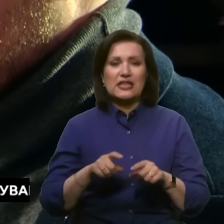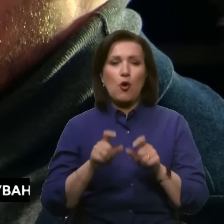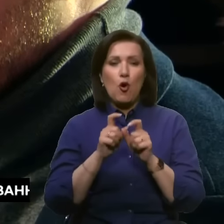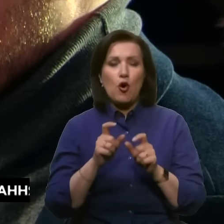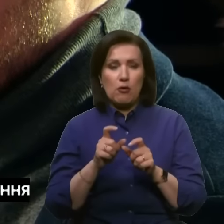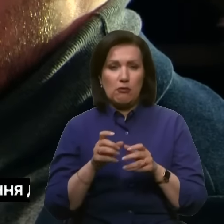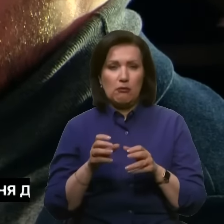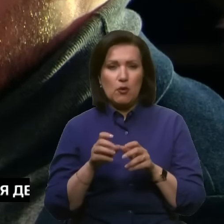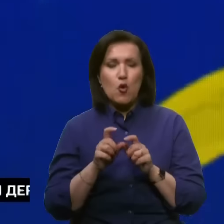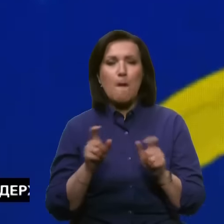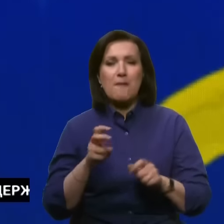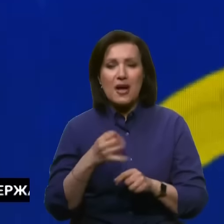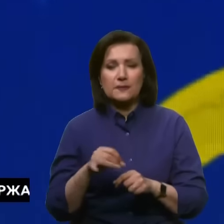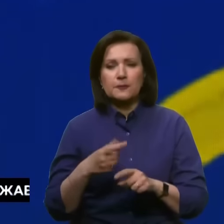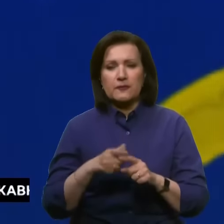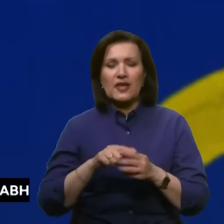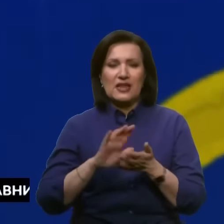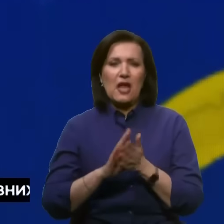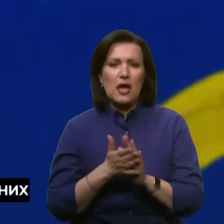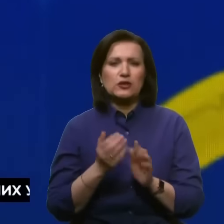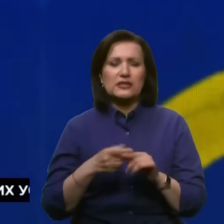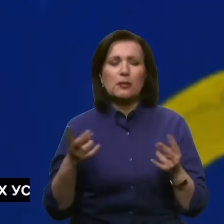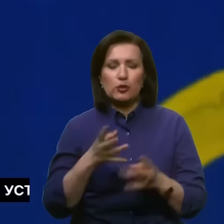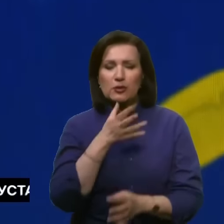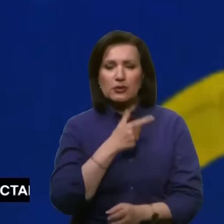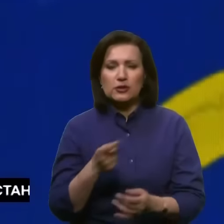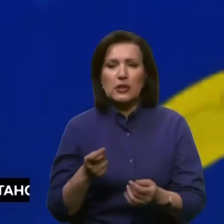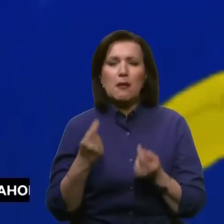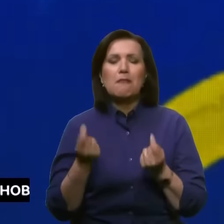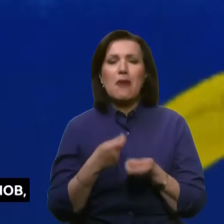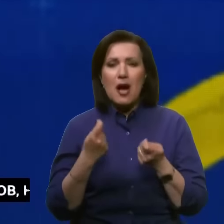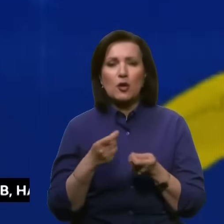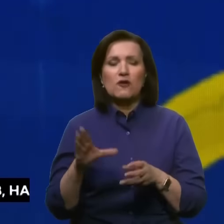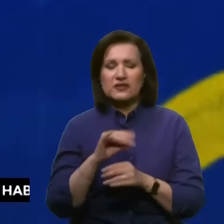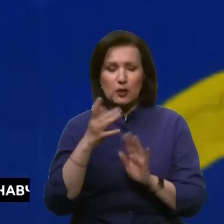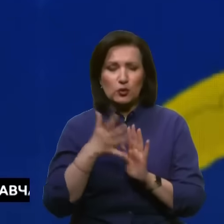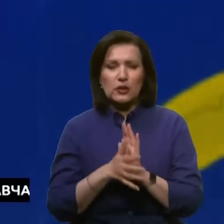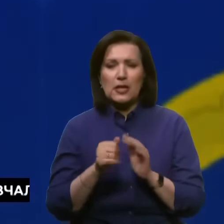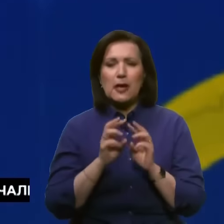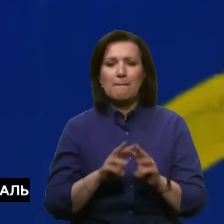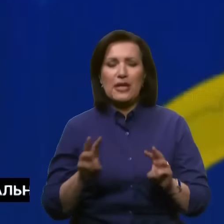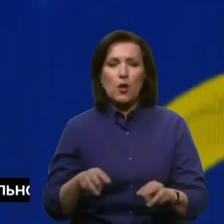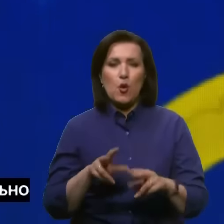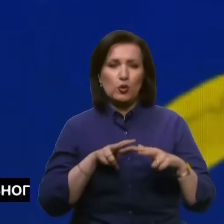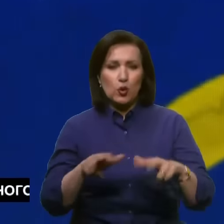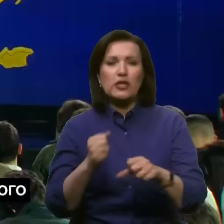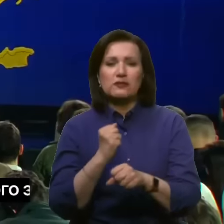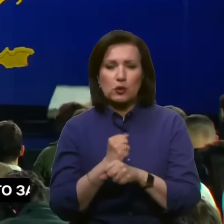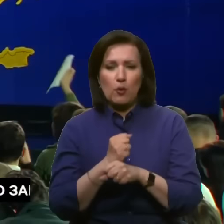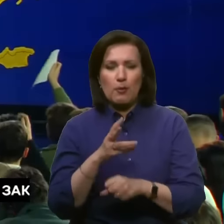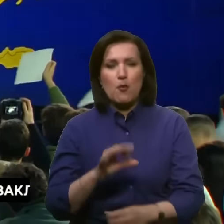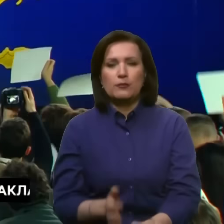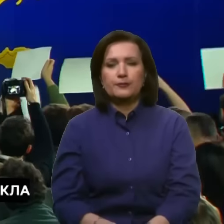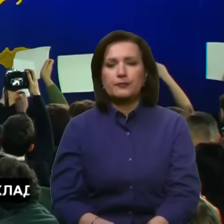компаній. Це налагодиться. На це потрібен час. Його мало. Все розуміємо. Але 1 мільйон дронів зробимо.